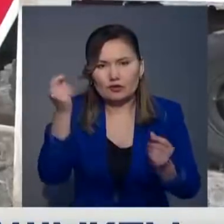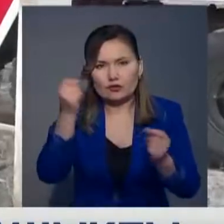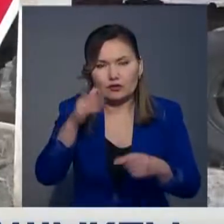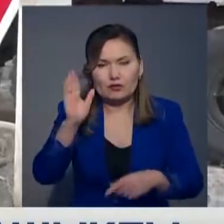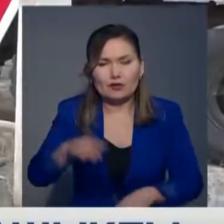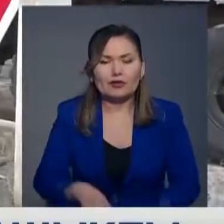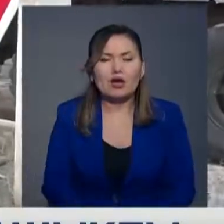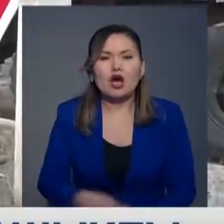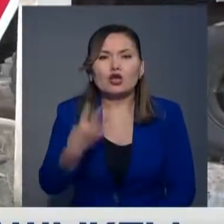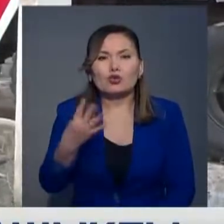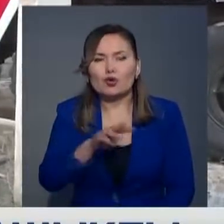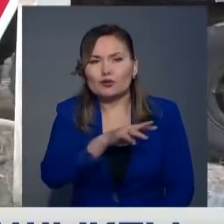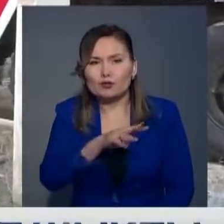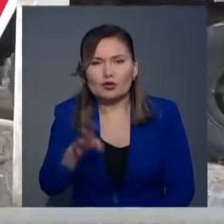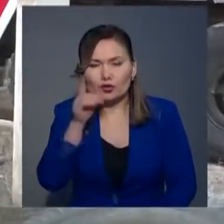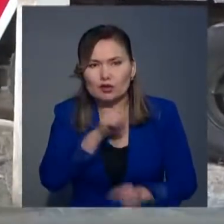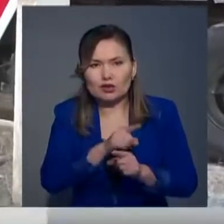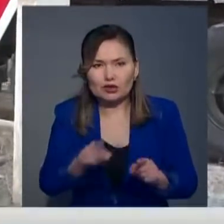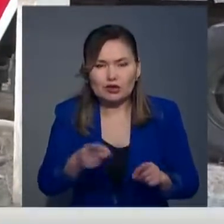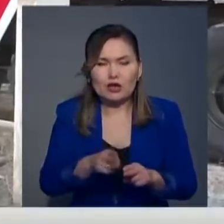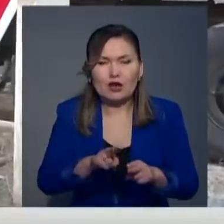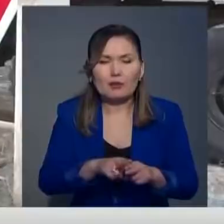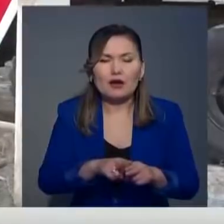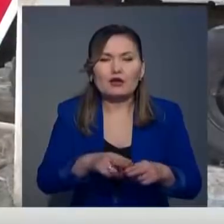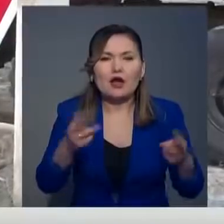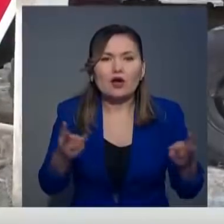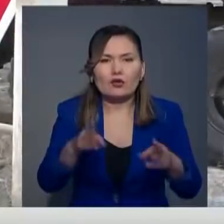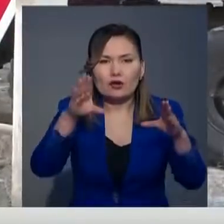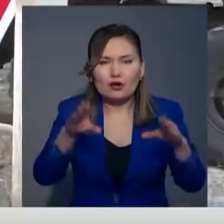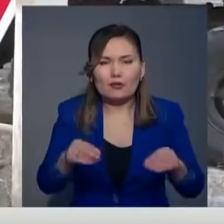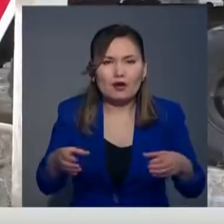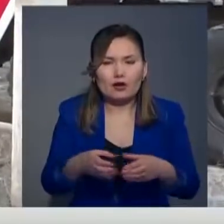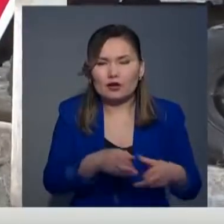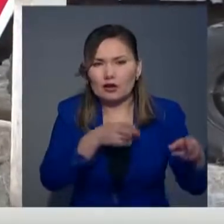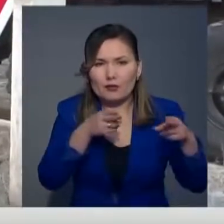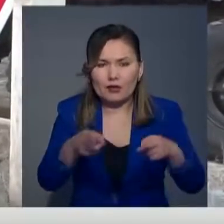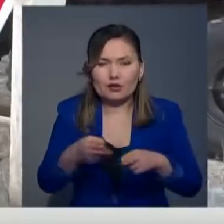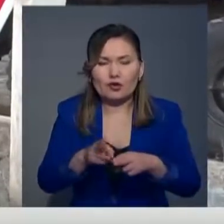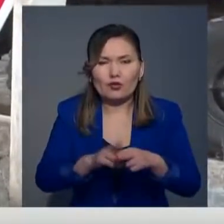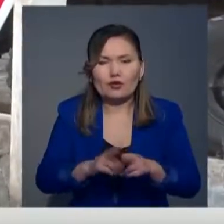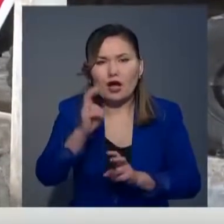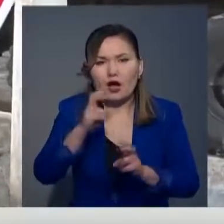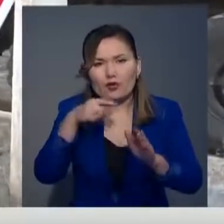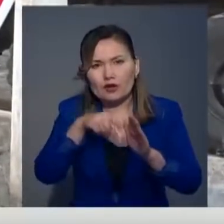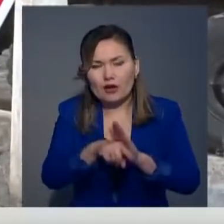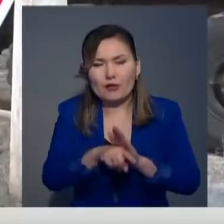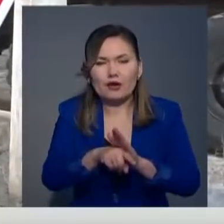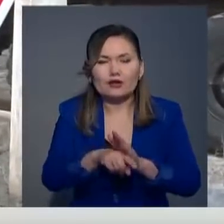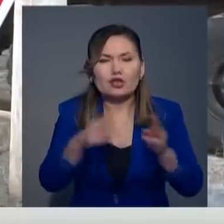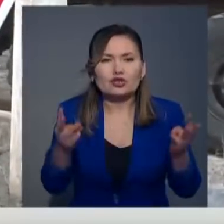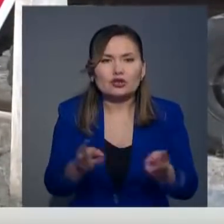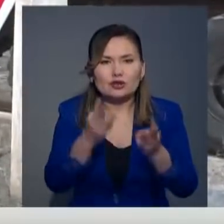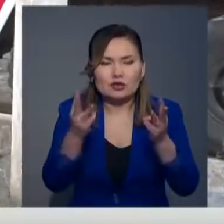4 минуттың ішінде жалпы жаңа жетіп атқан қызметкерлеріміздің жаңа куәгер болып атқаны іштегі ескі қалған цехтың ішінде жанып